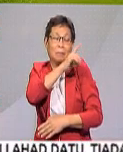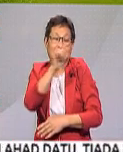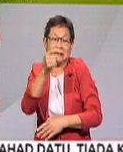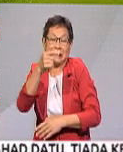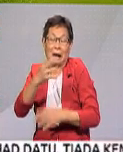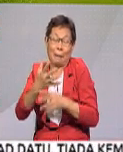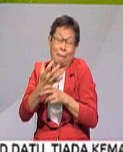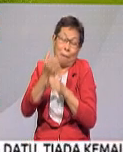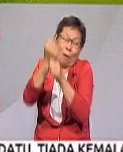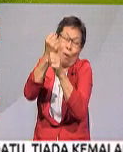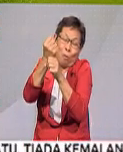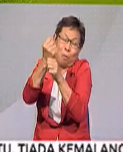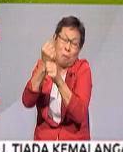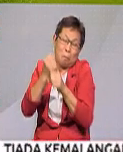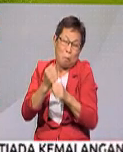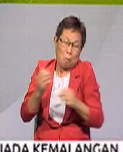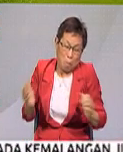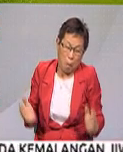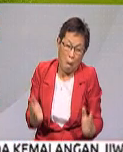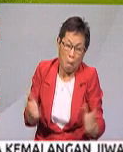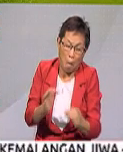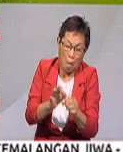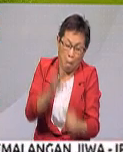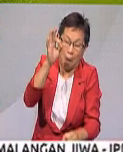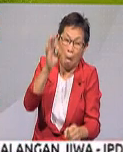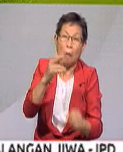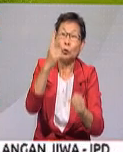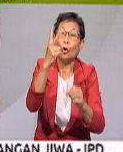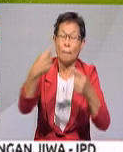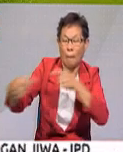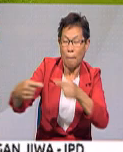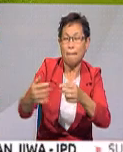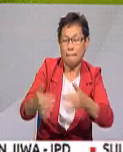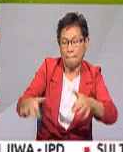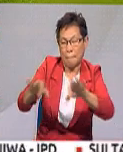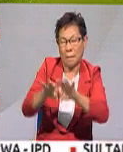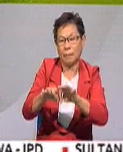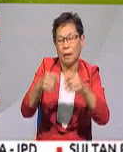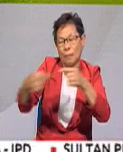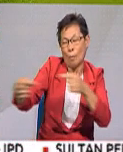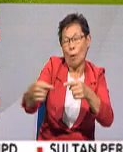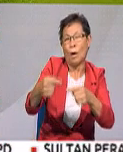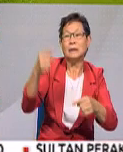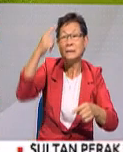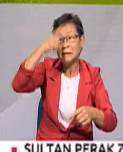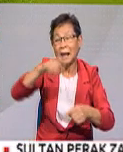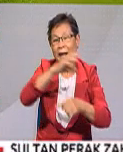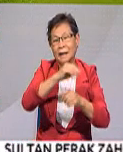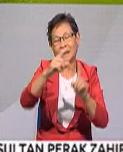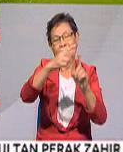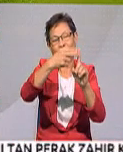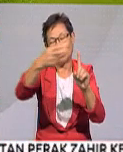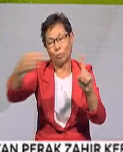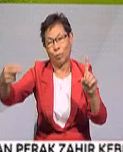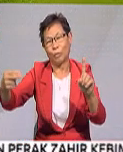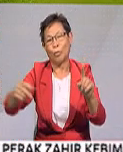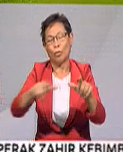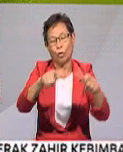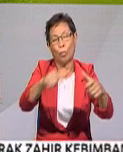kemenangan bermotivasi menjelang dua perlawanan penting bertemu Thailand dan Indonesia. Aksi Kumpulan G kelayakan Piala